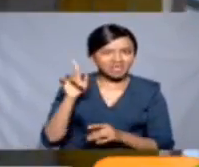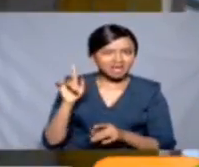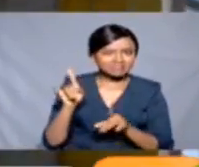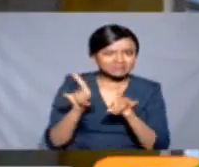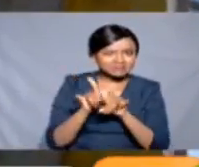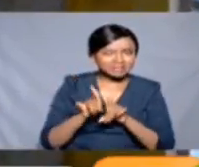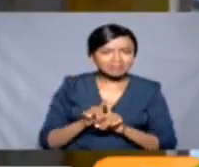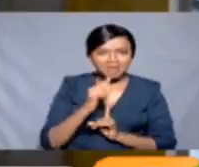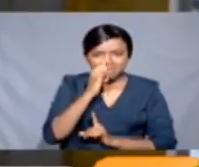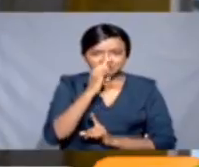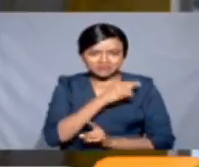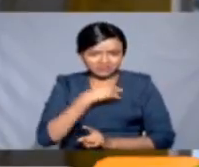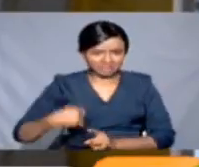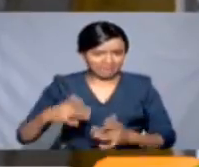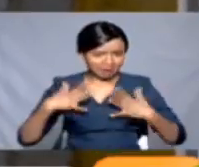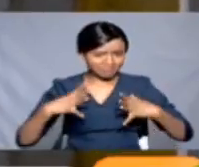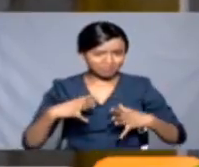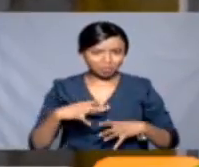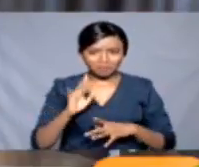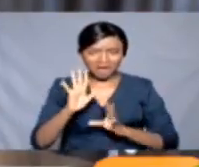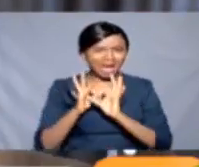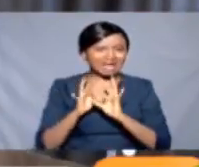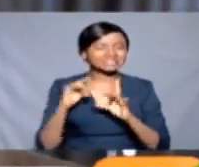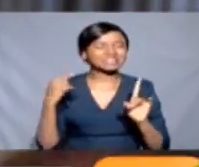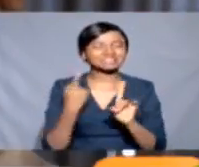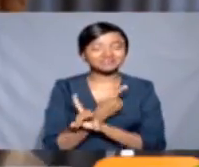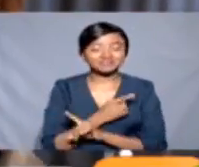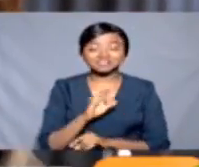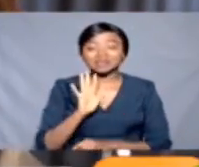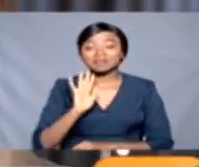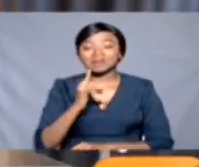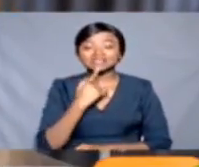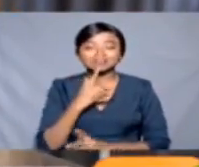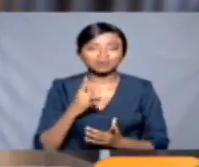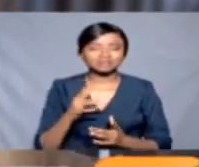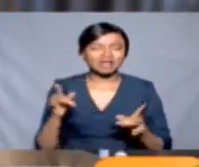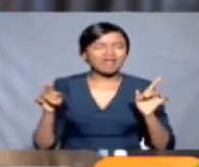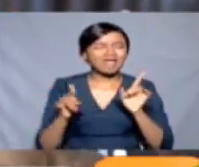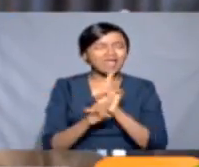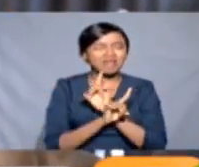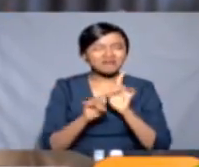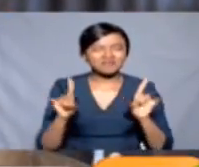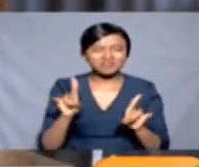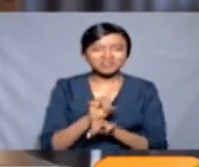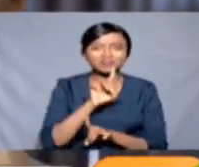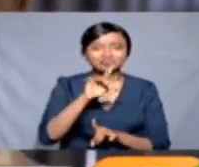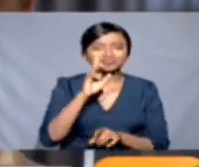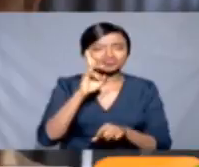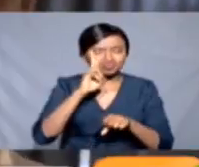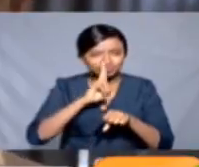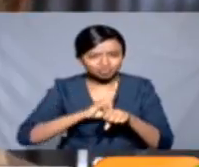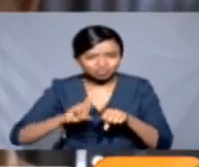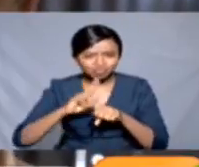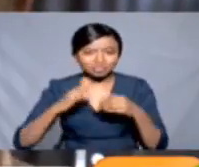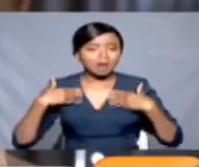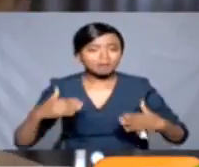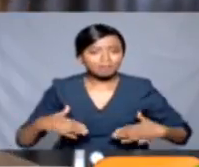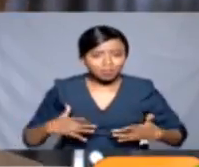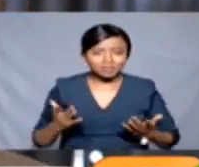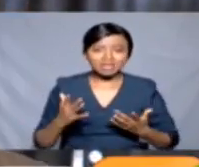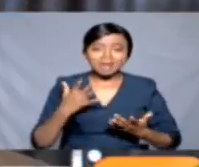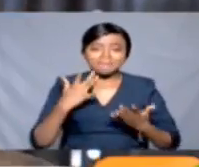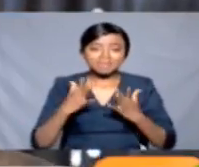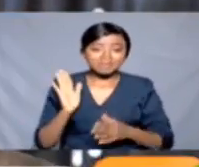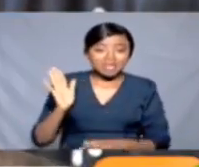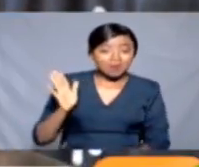Chinese kimila naye ni tofauti. Yao kila kitu ile ukitumia kwa maisha. Hiyo ya mwanamke